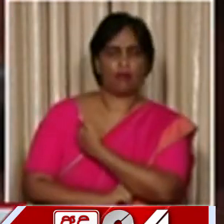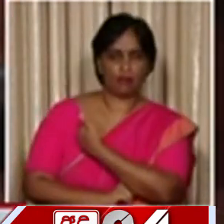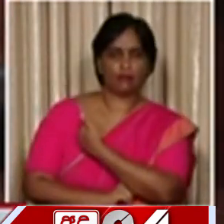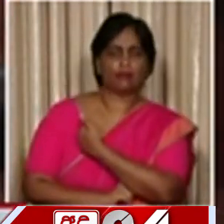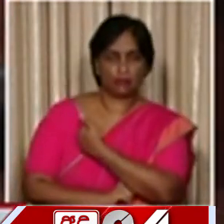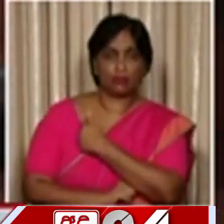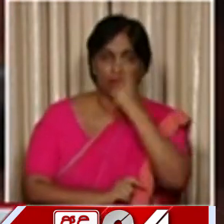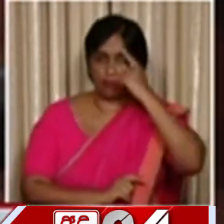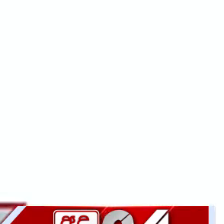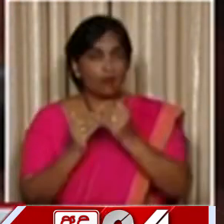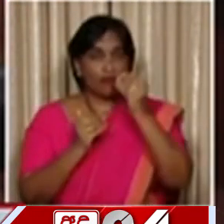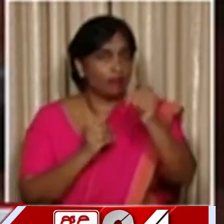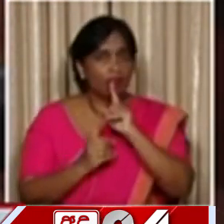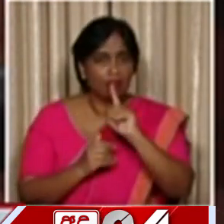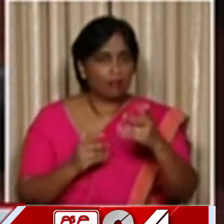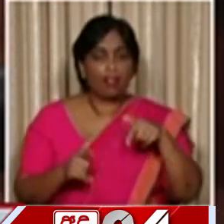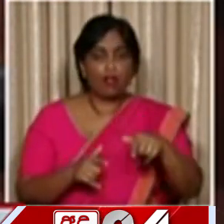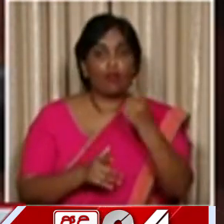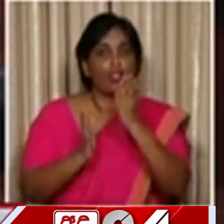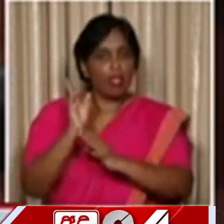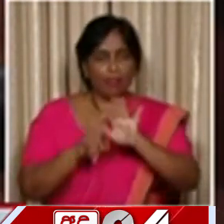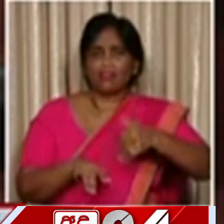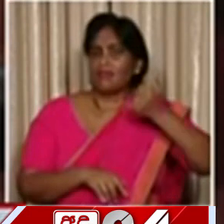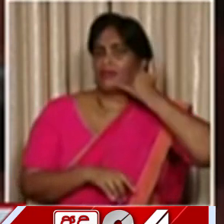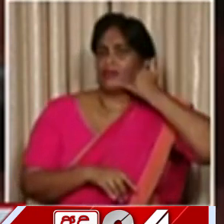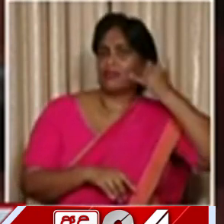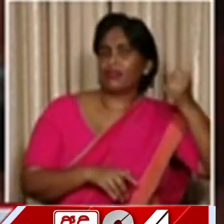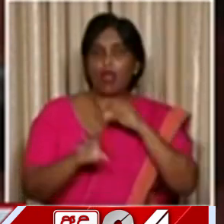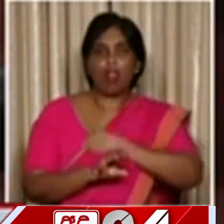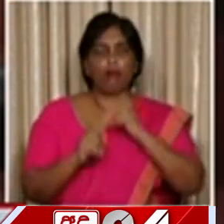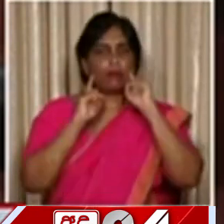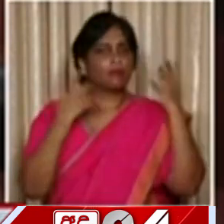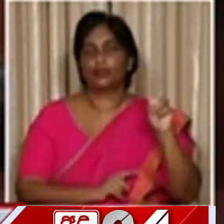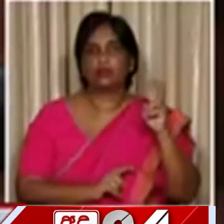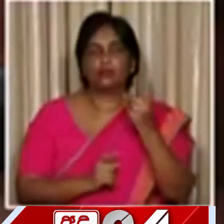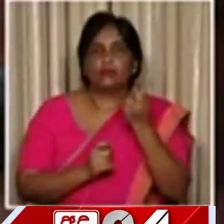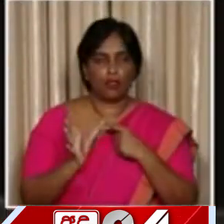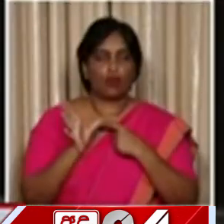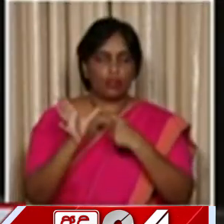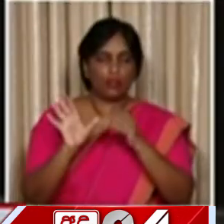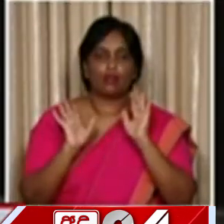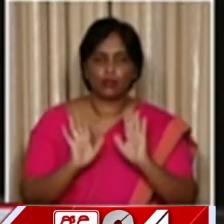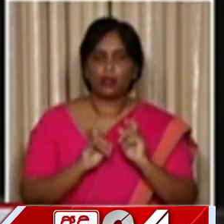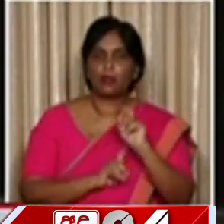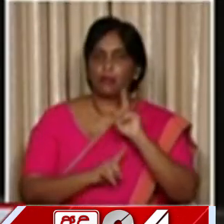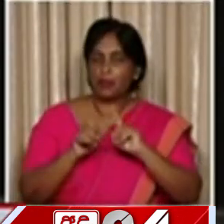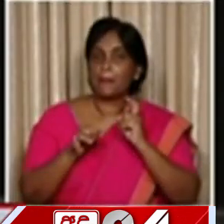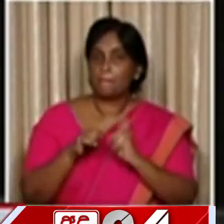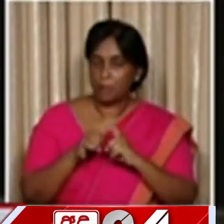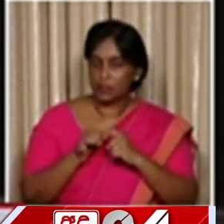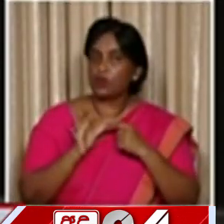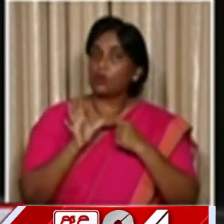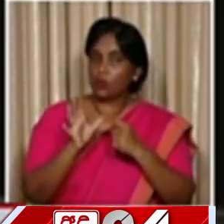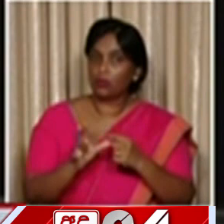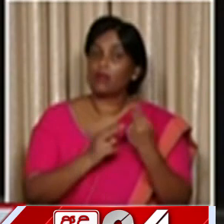මේ හිතා මතා මඟහරිනවා දැන් මුදල් නැමැතිවරයට පුළුවන් ටෙලිෆෝන් කෝල් එකක් දාලා අහන්න මොකද්ද උනේ කියලා මේ බොරුනේ බබාද මෙයා පාර්ලිමේන්තු ප්‍රශ්නකට පිළිතුරු ලබා